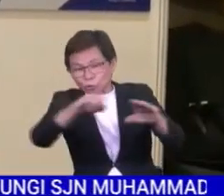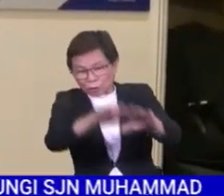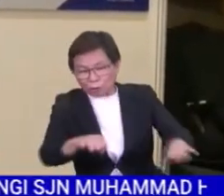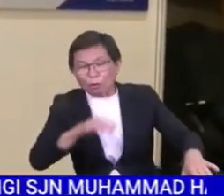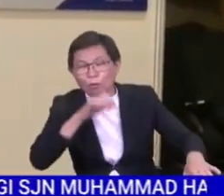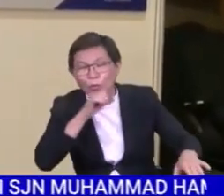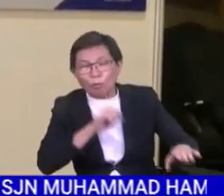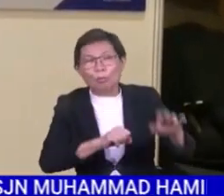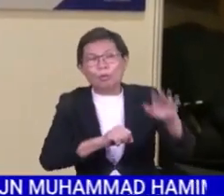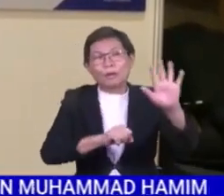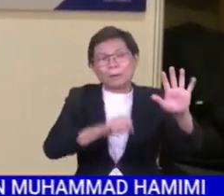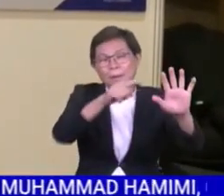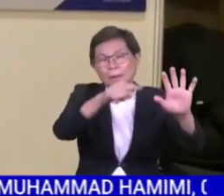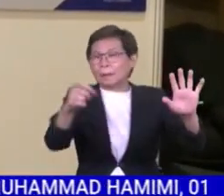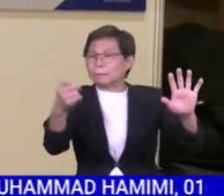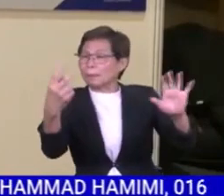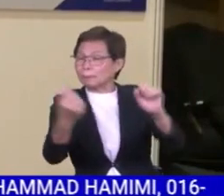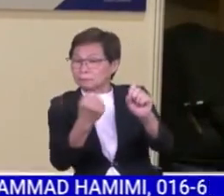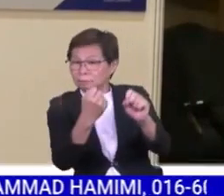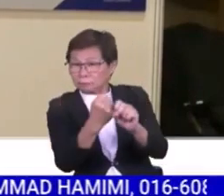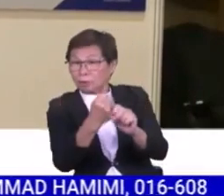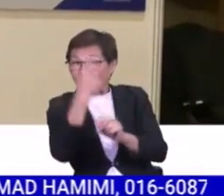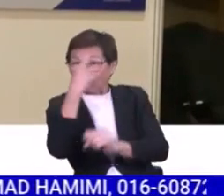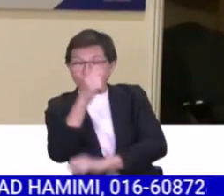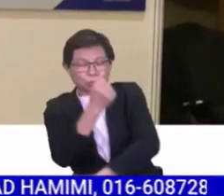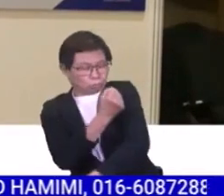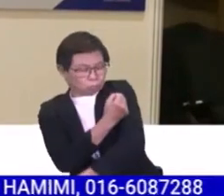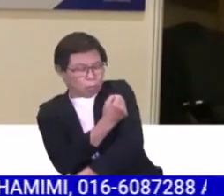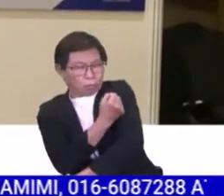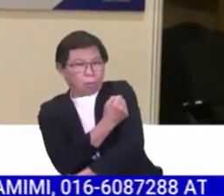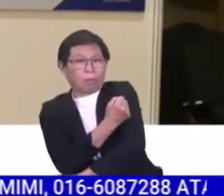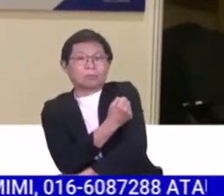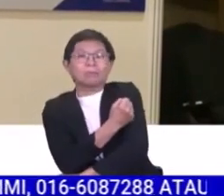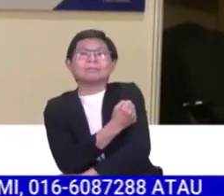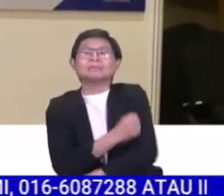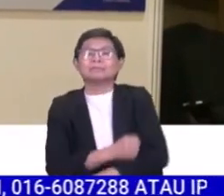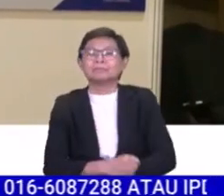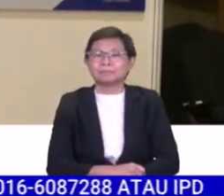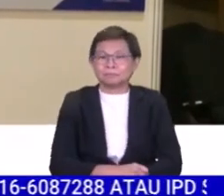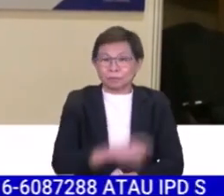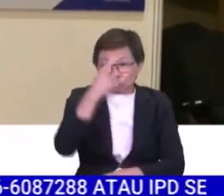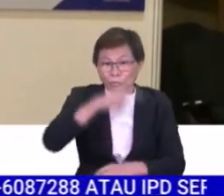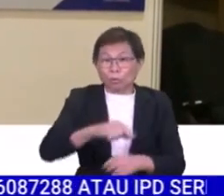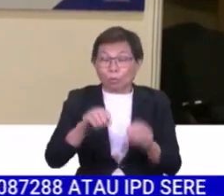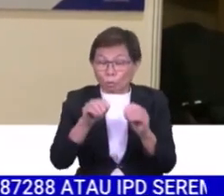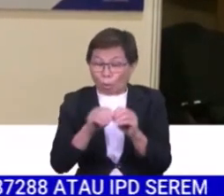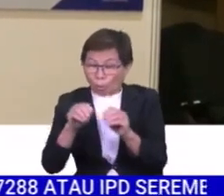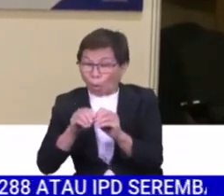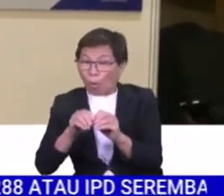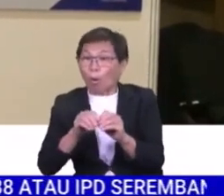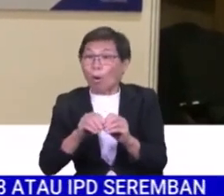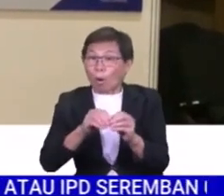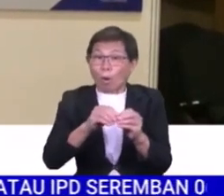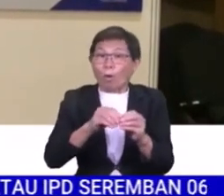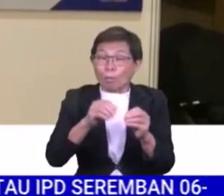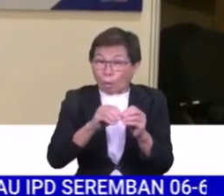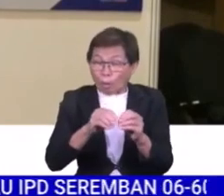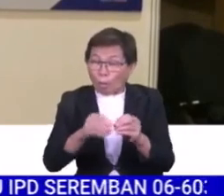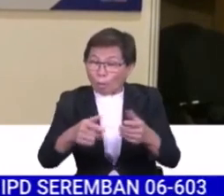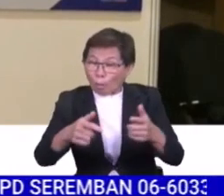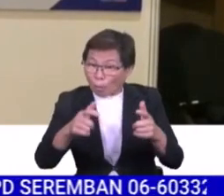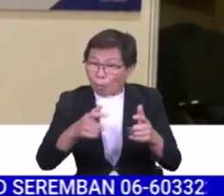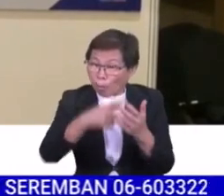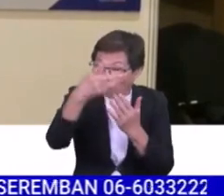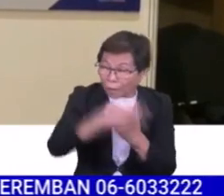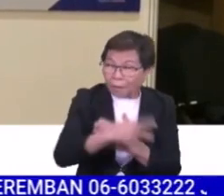berusia antara 5 hingga 12 tahun untuk menerima vaksin COVID-19. Dan untuk merancakkan lagi program ini, antara usaha yang dilakukan